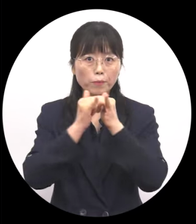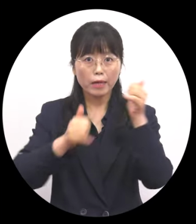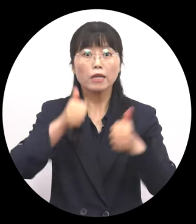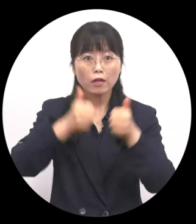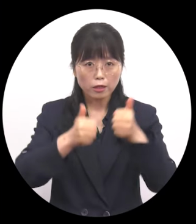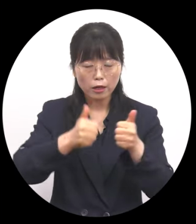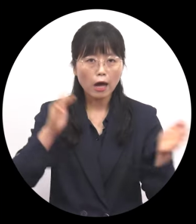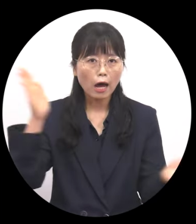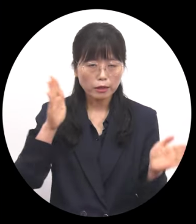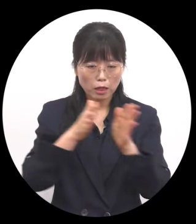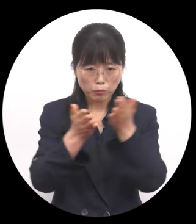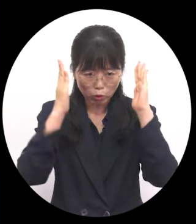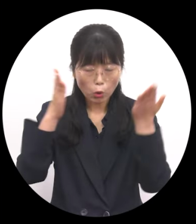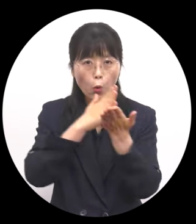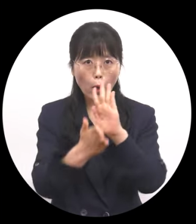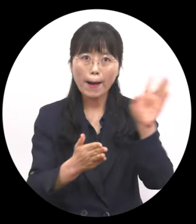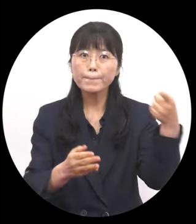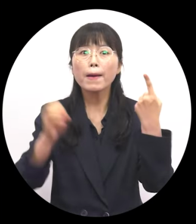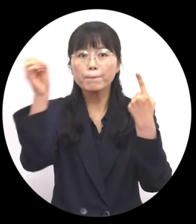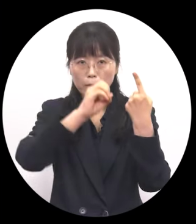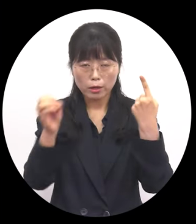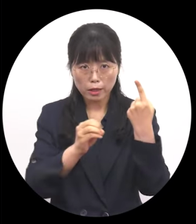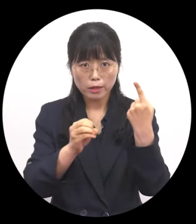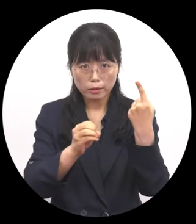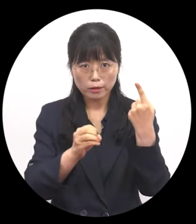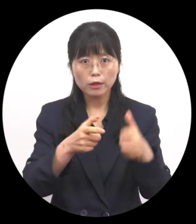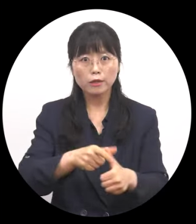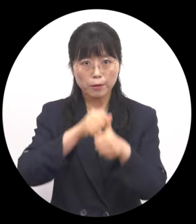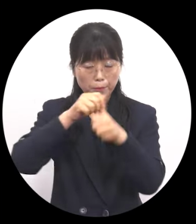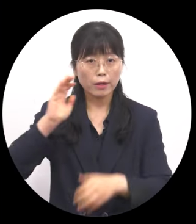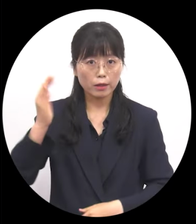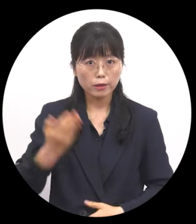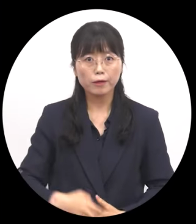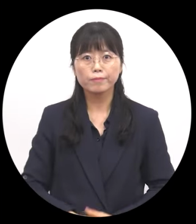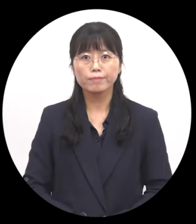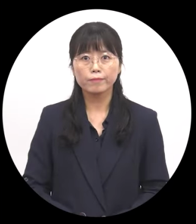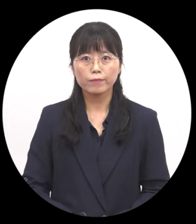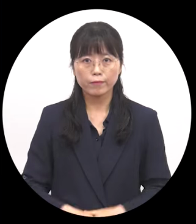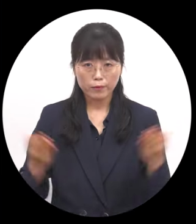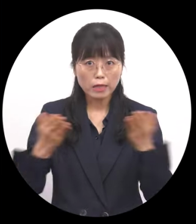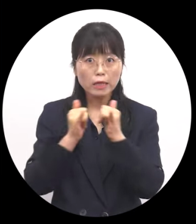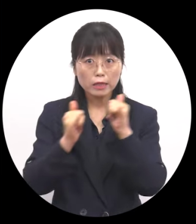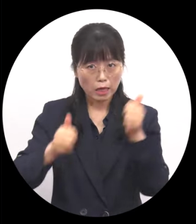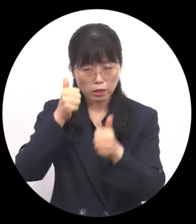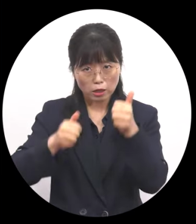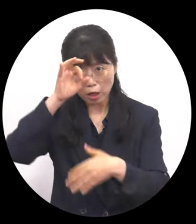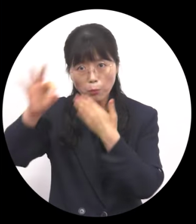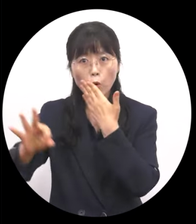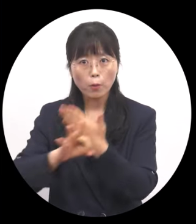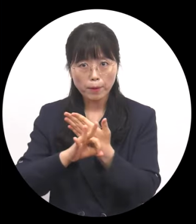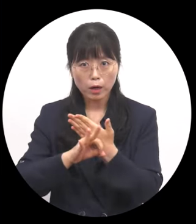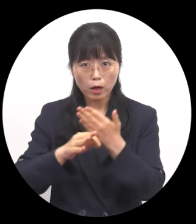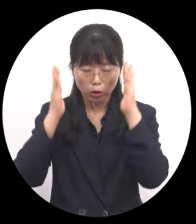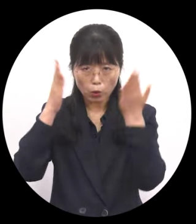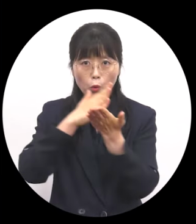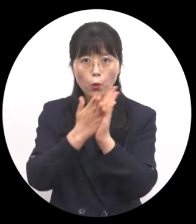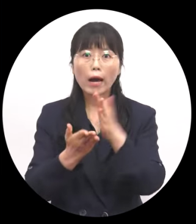전형은 학생부 교과 100%로 저희가 선발을 하고요. 재직자 전형 같은 경우에는